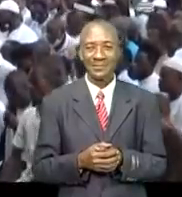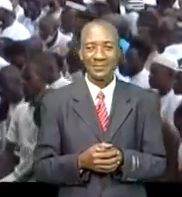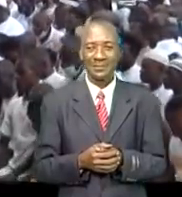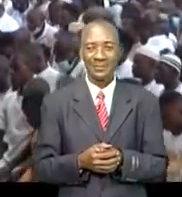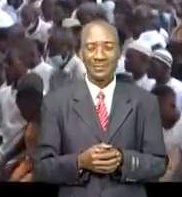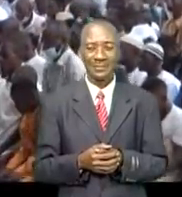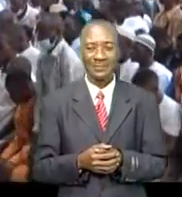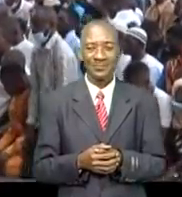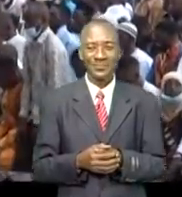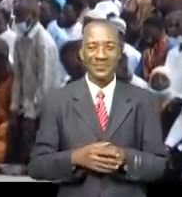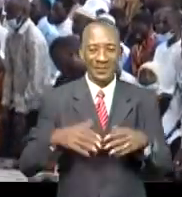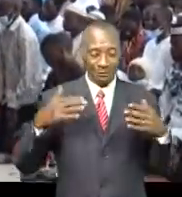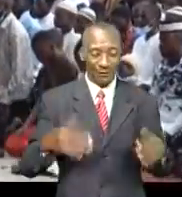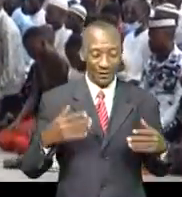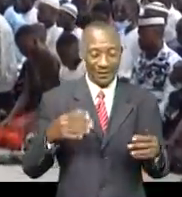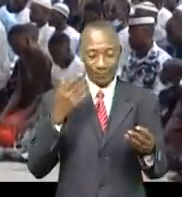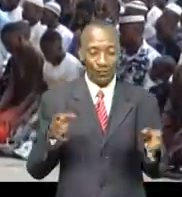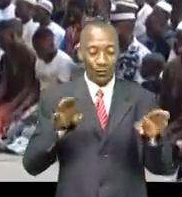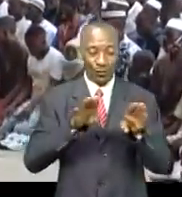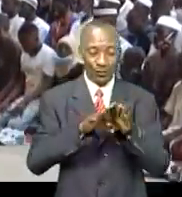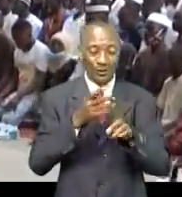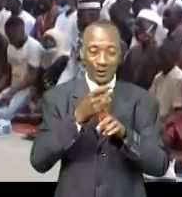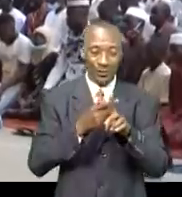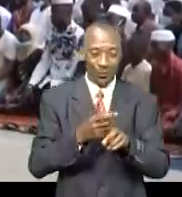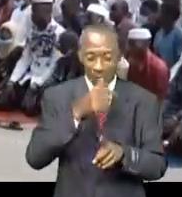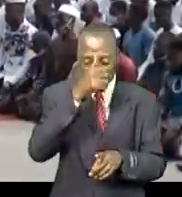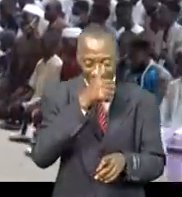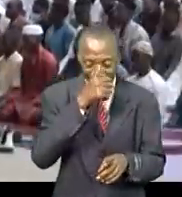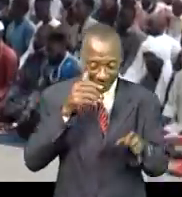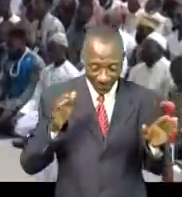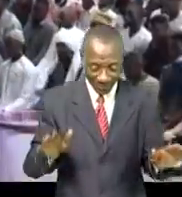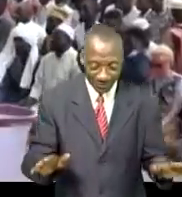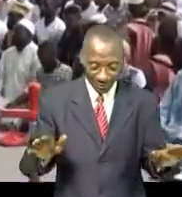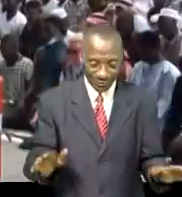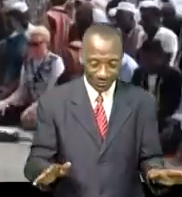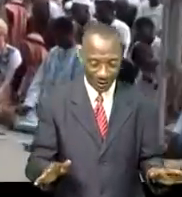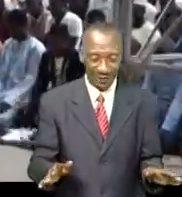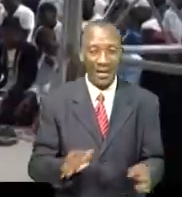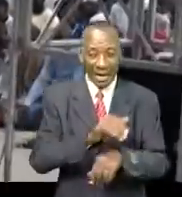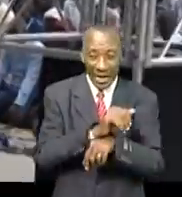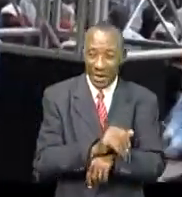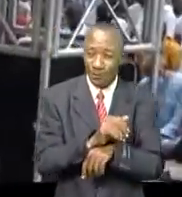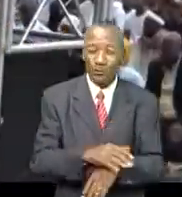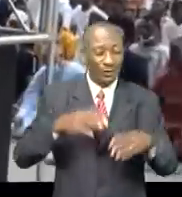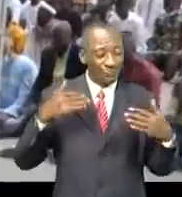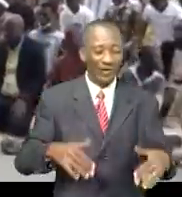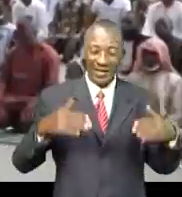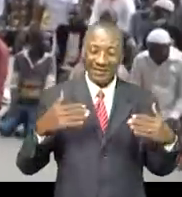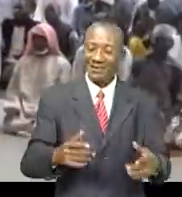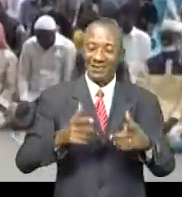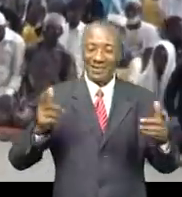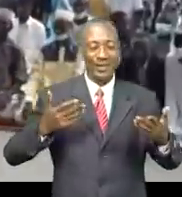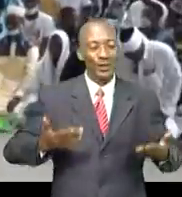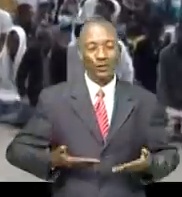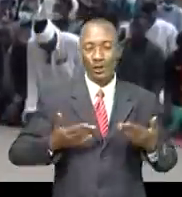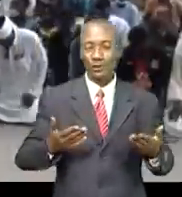La cérémonie de clôture du mois de Ramadan, qui d'habitude a toujours été une manifestation festive, a malheureusement